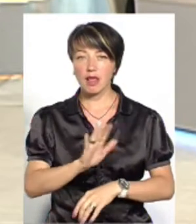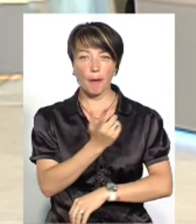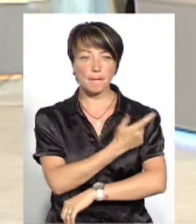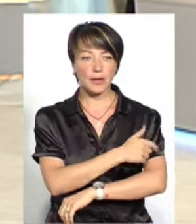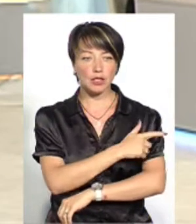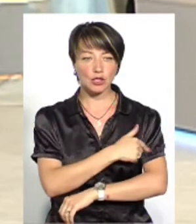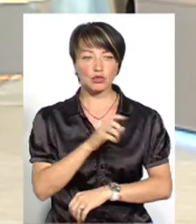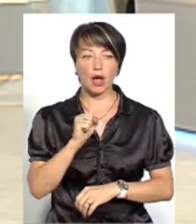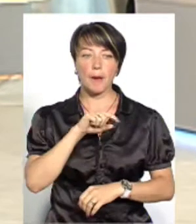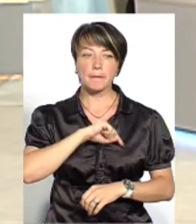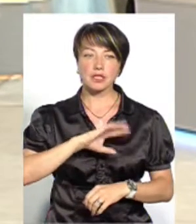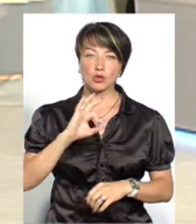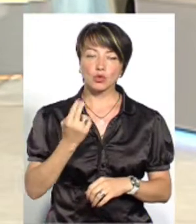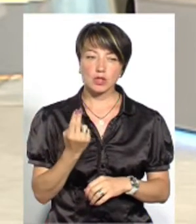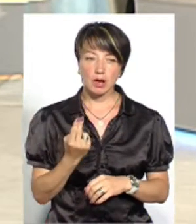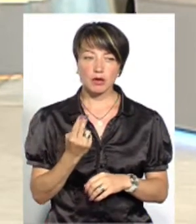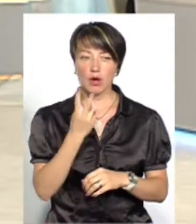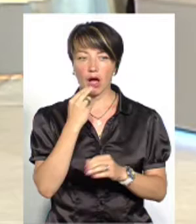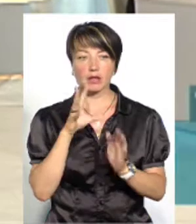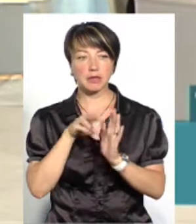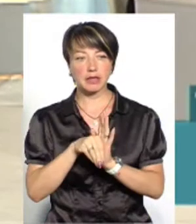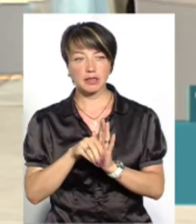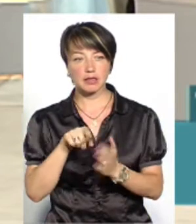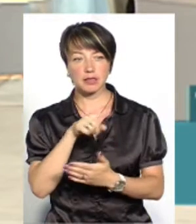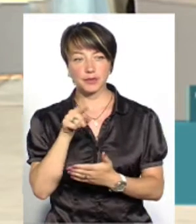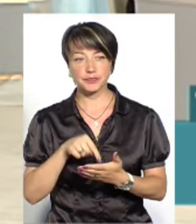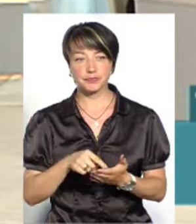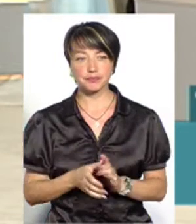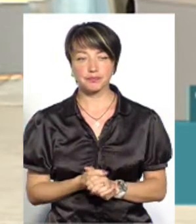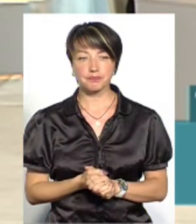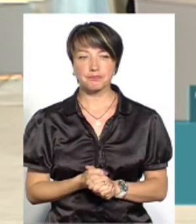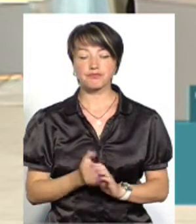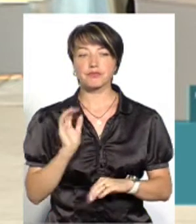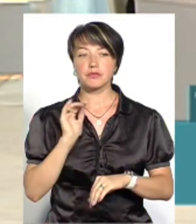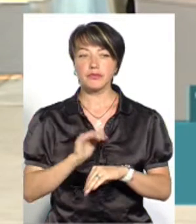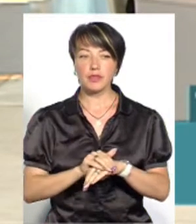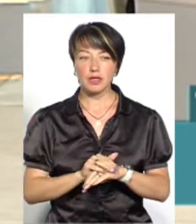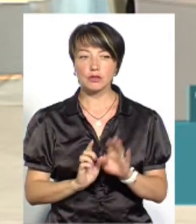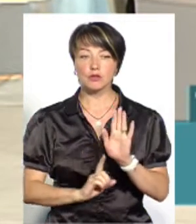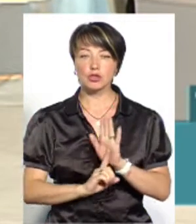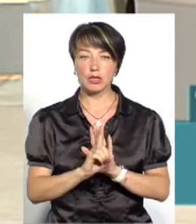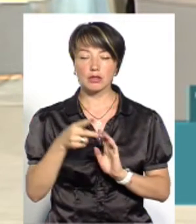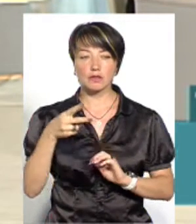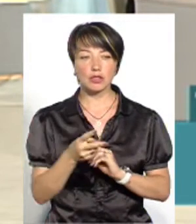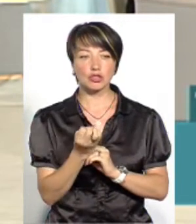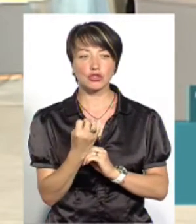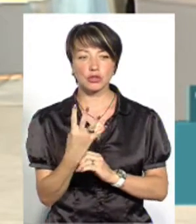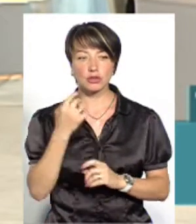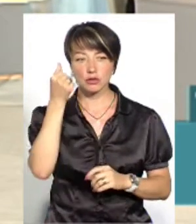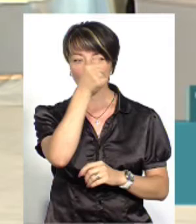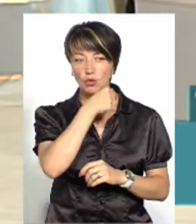а психосоціальної, соціальної адаптації? Ну, фактично, починаючи з 2014